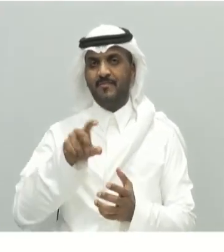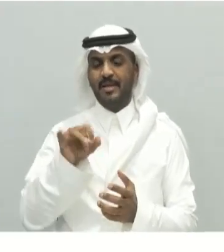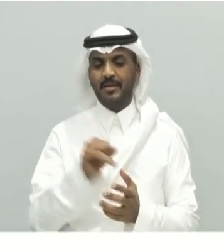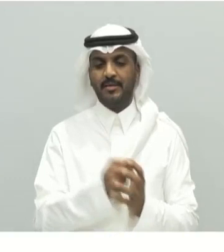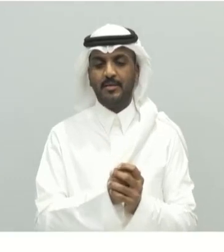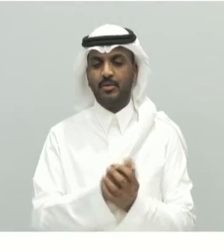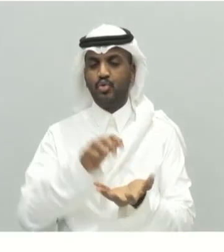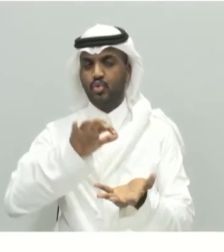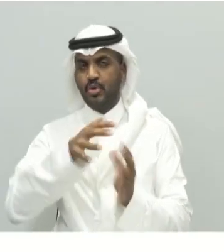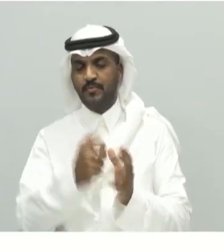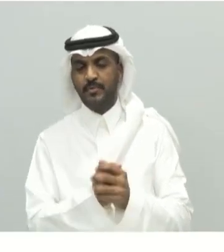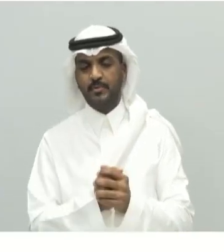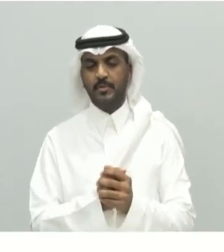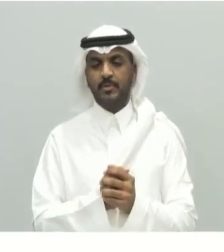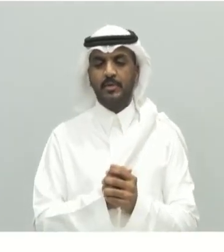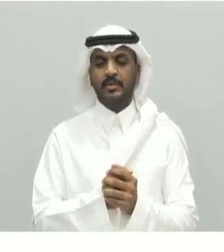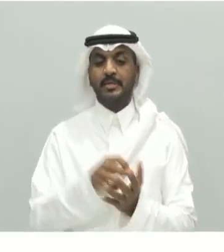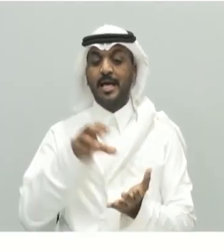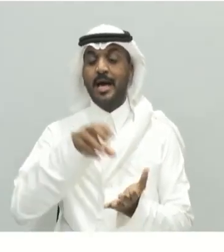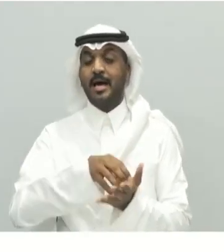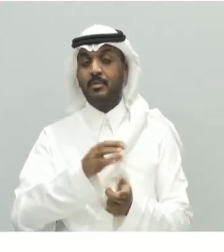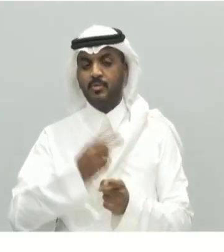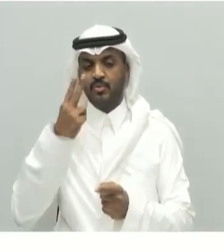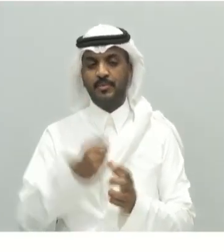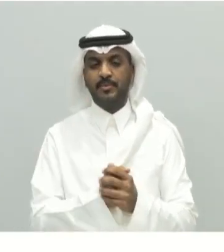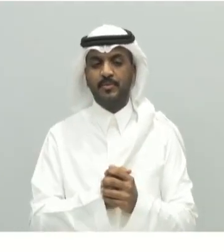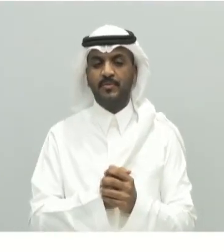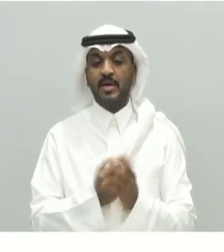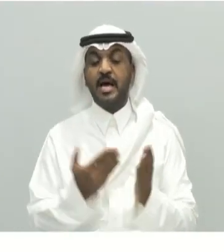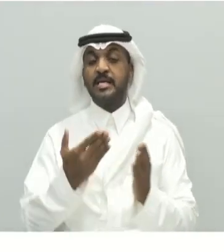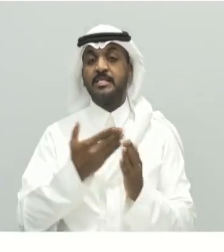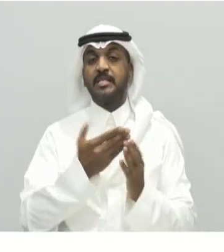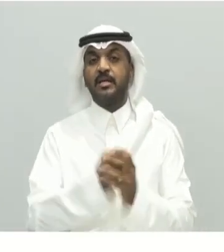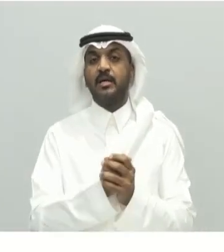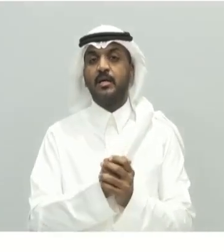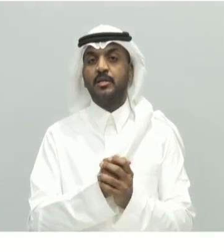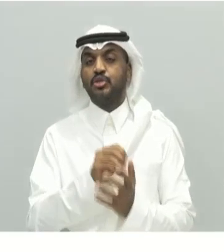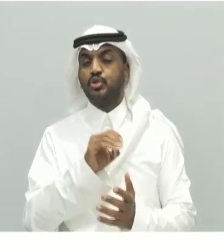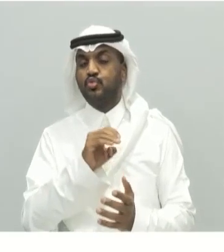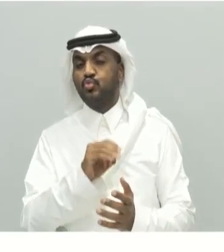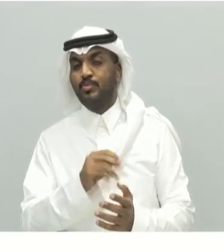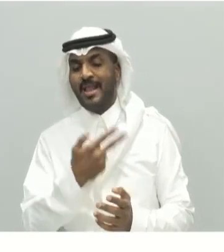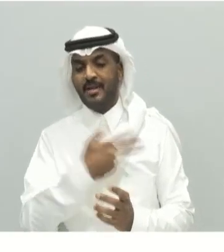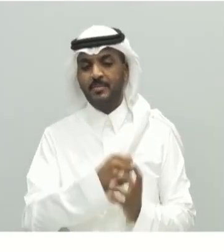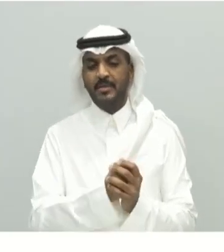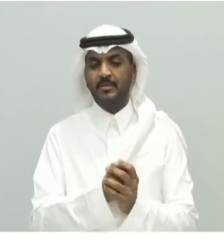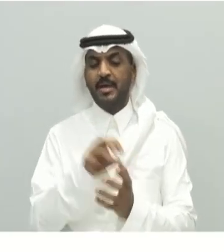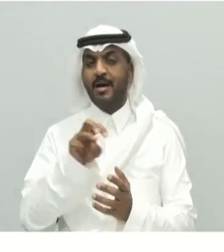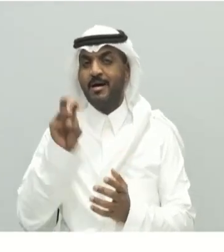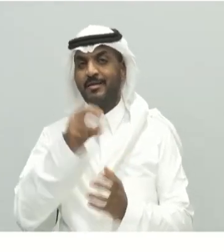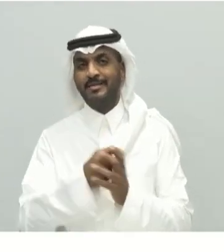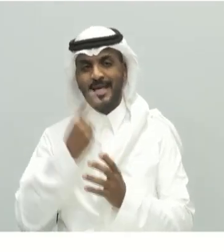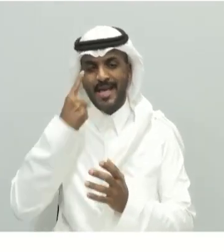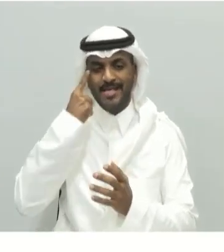الموقع الجغرافي تقع المملكه العربيه السعود سعوديه في اقصى الجنوب الغربي من قاره